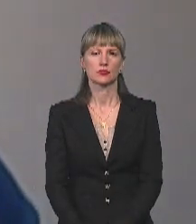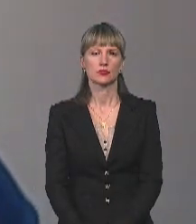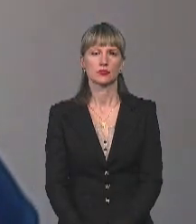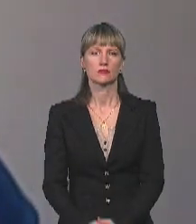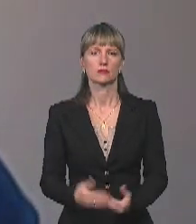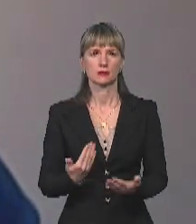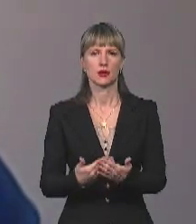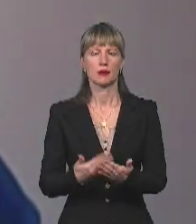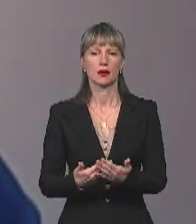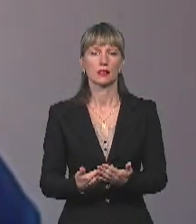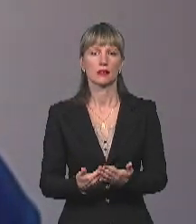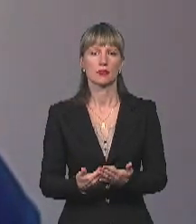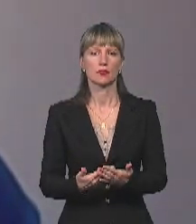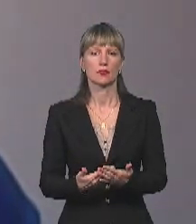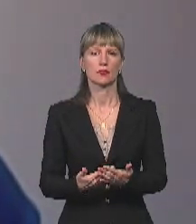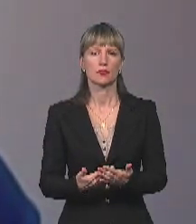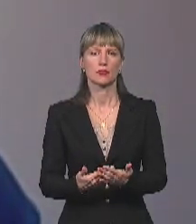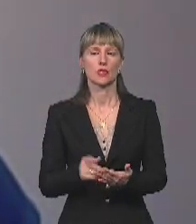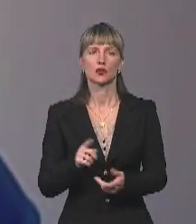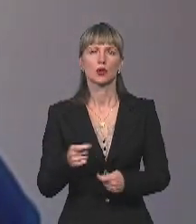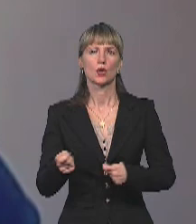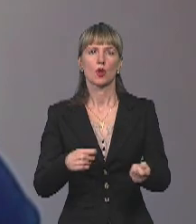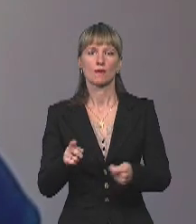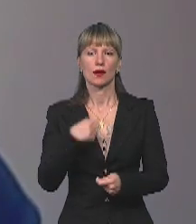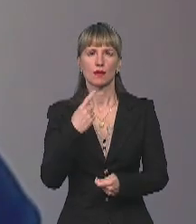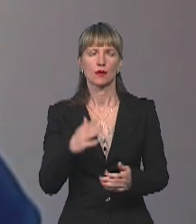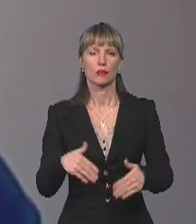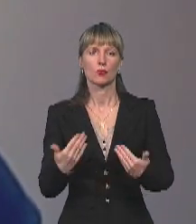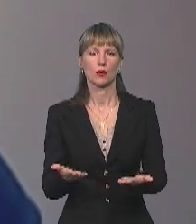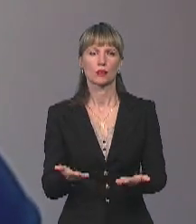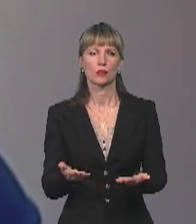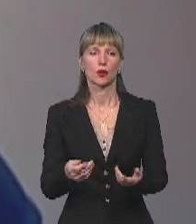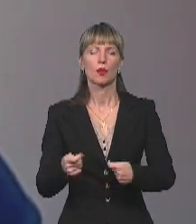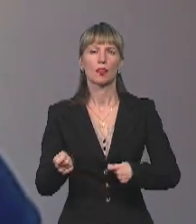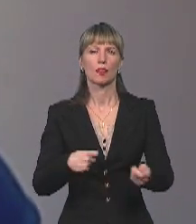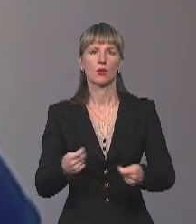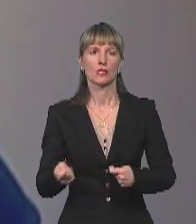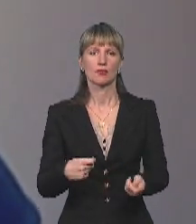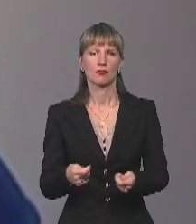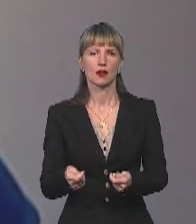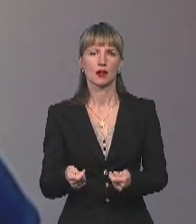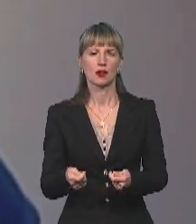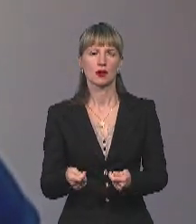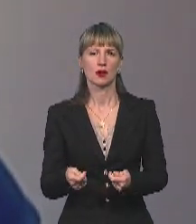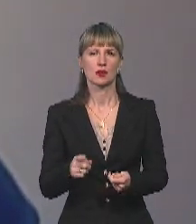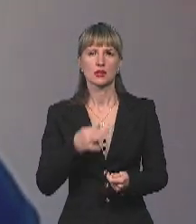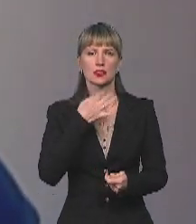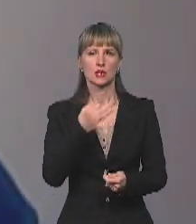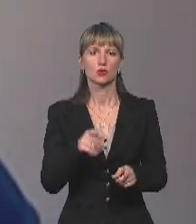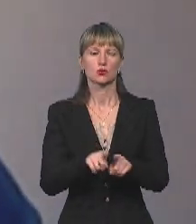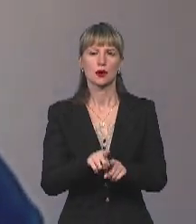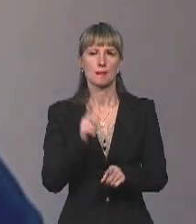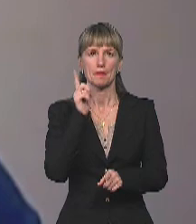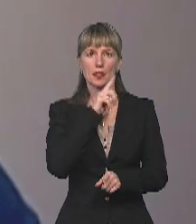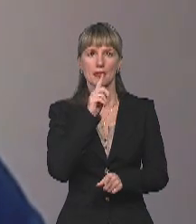Якось так. Якщо працівники торгівлі, ви казали, пропонують? Торгівля? Ну, я вам скажу так, від